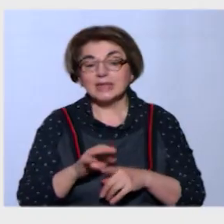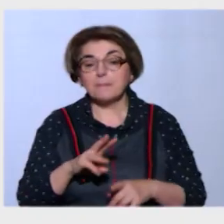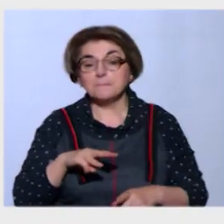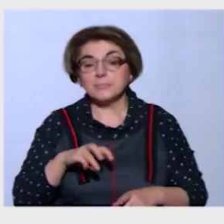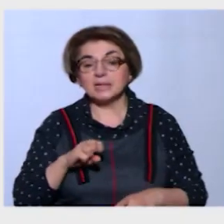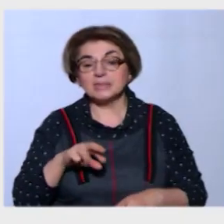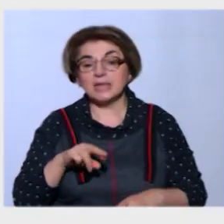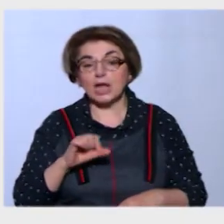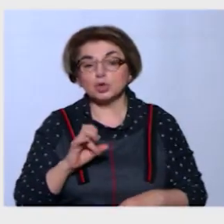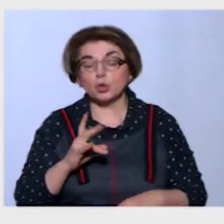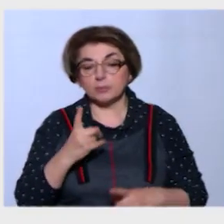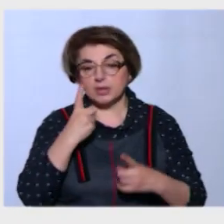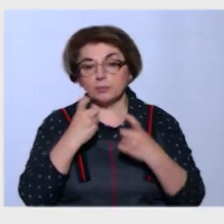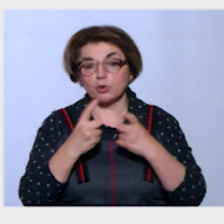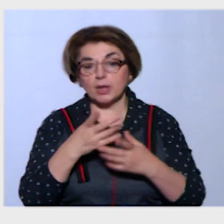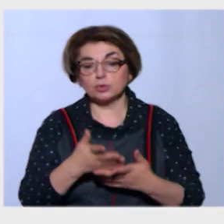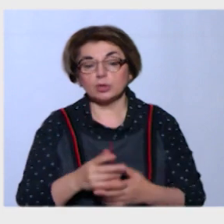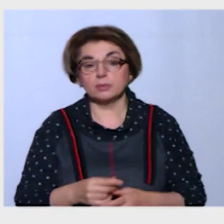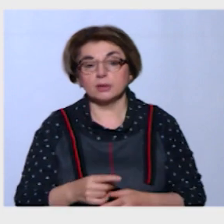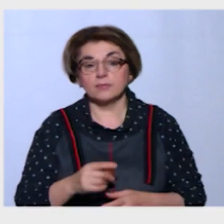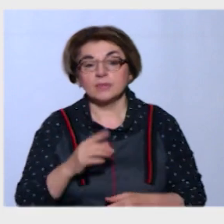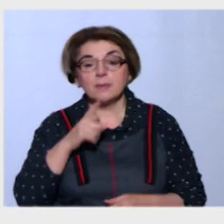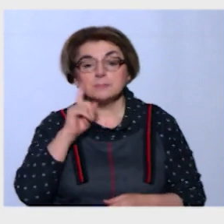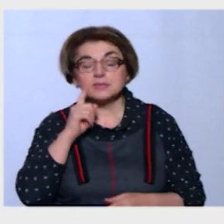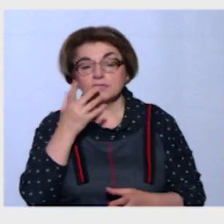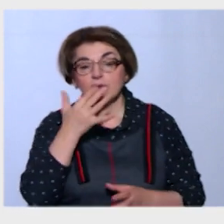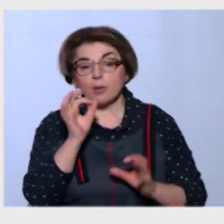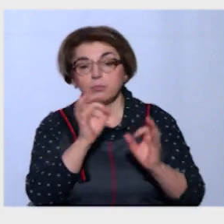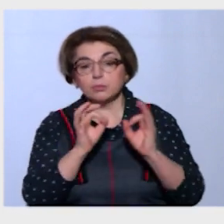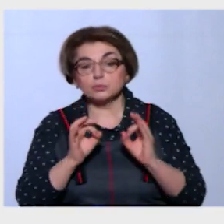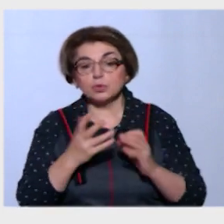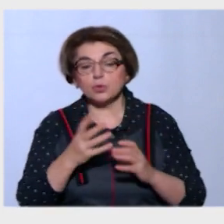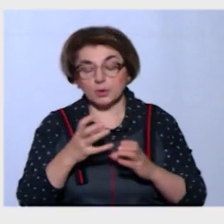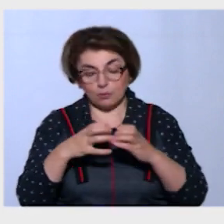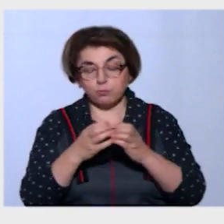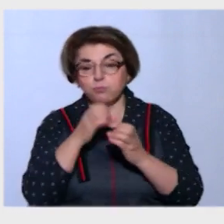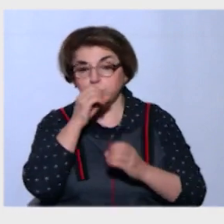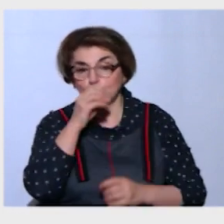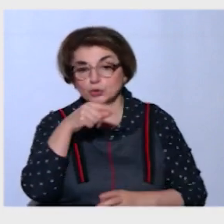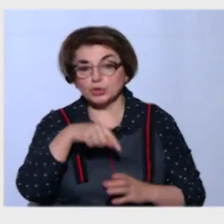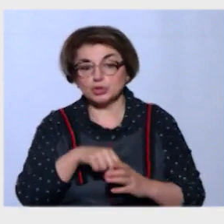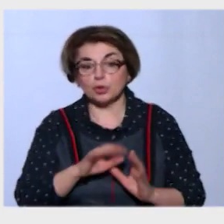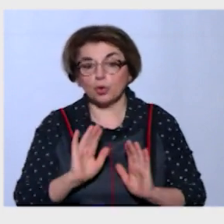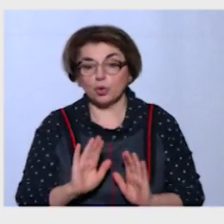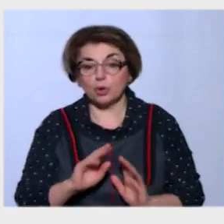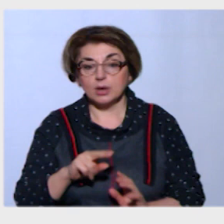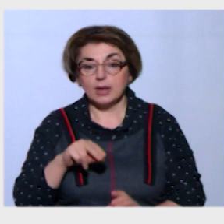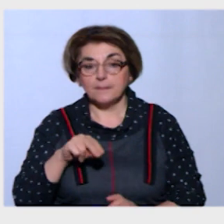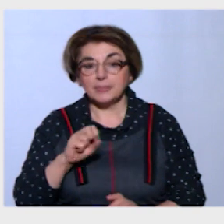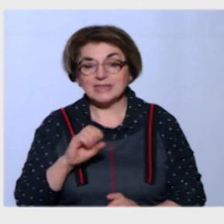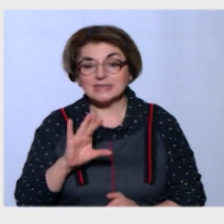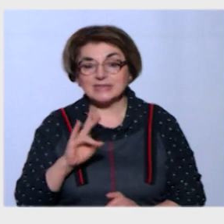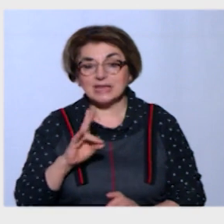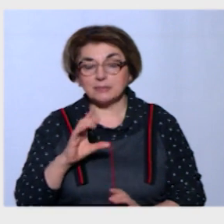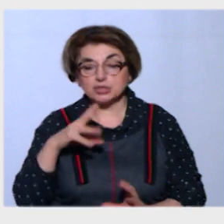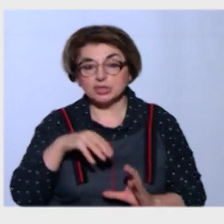აი თქვენ ხედავთ, ეს მწვანე ბურთულები არის ნეირომედიატორები, რომელიც არის ბუშტში. ხოლო პოსტსინაფს